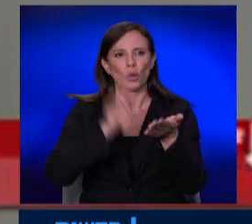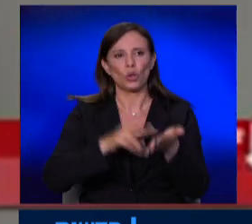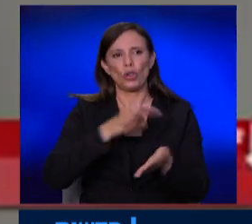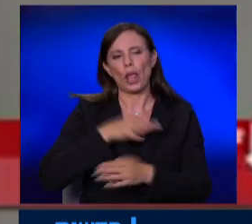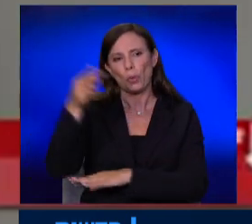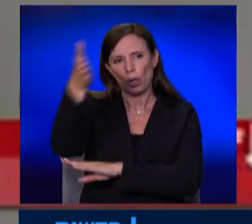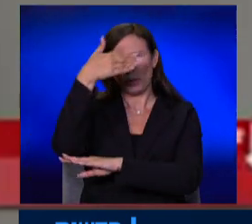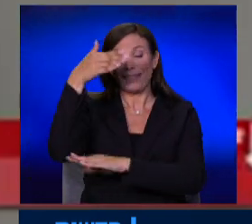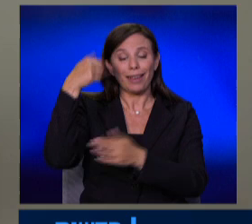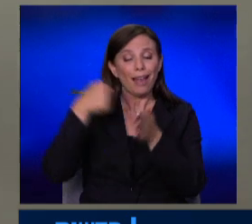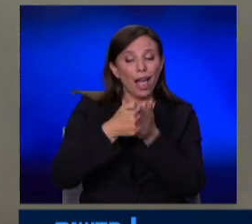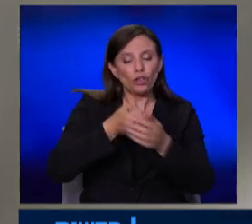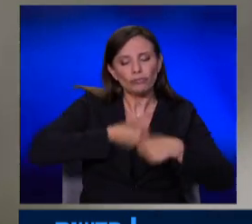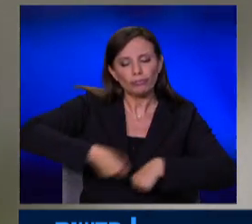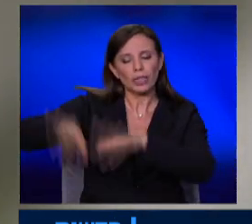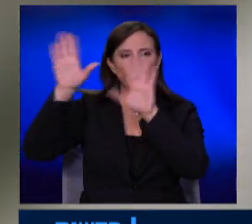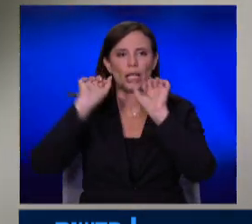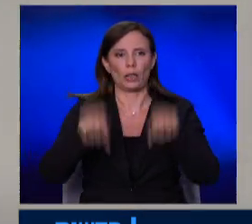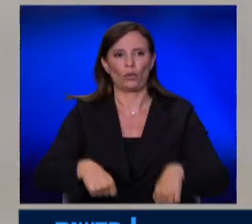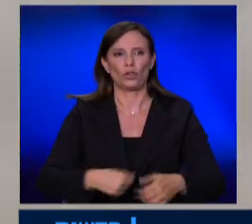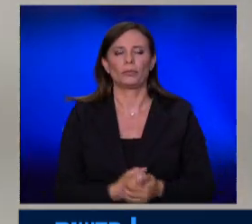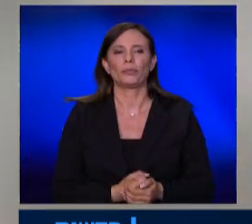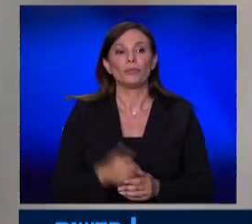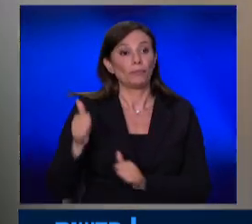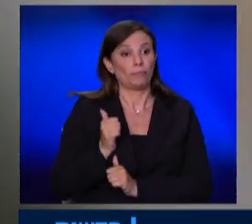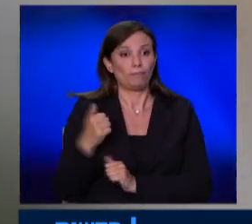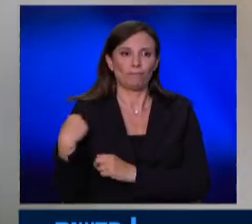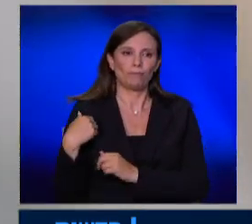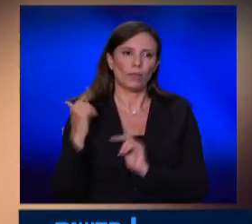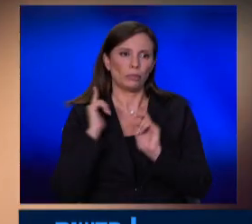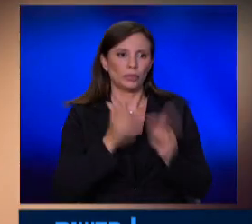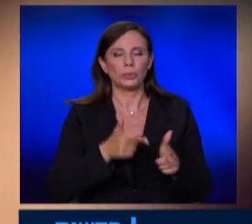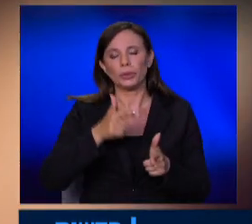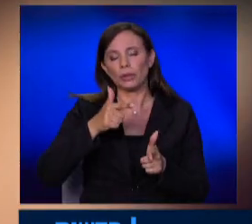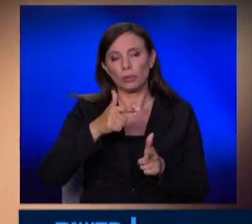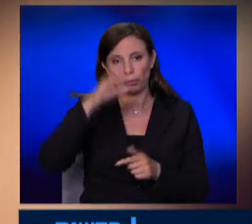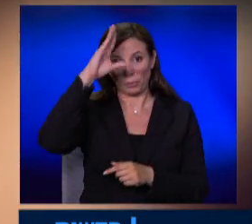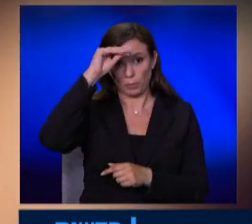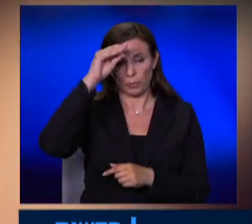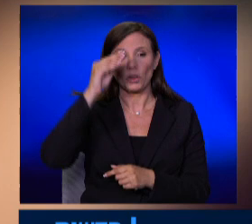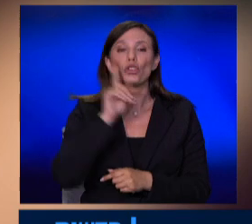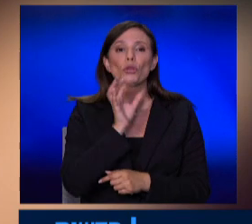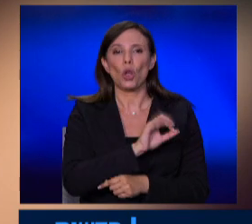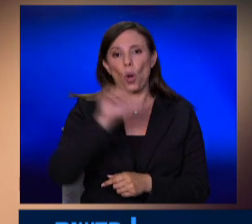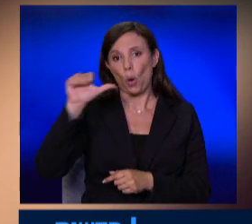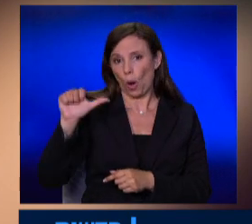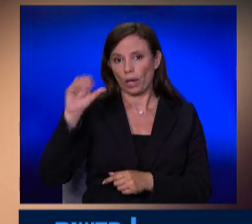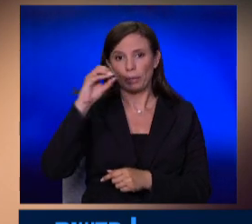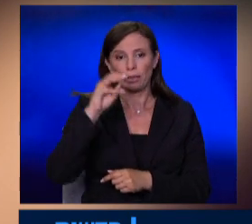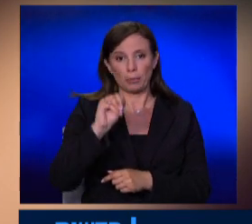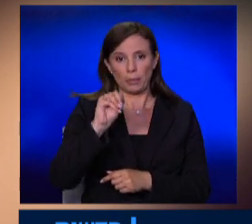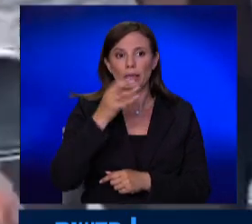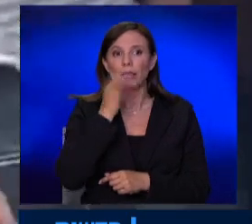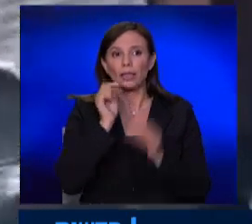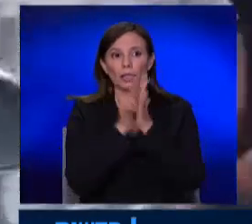حتى دحر هذا الاحتلال اللخامين يشيبوا باش ويروا للموت بخموش فلسطيني احمد مسعد بن 18 توشب